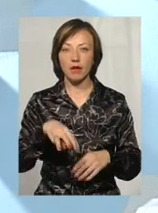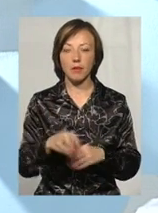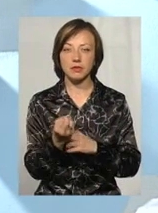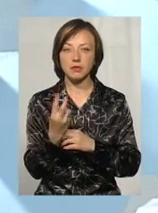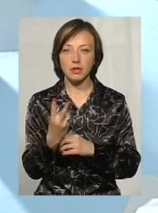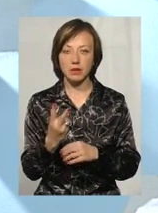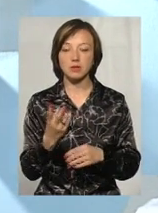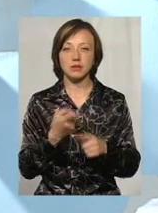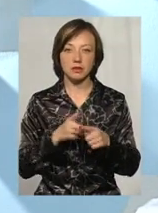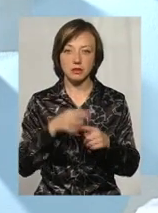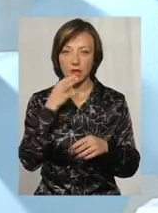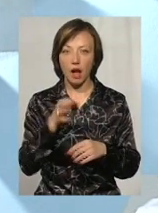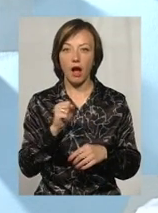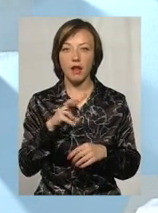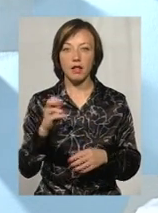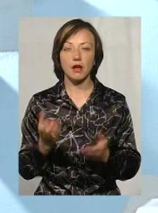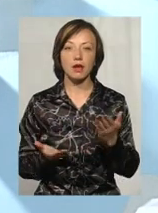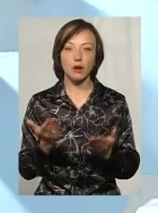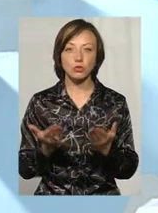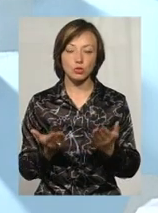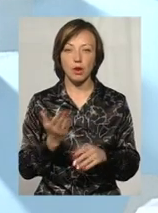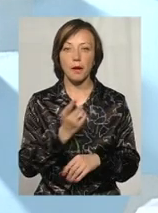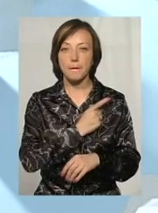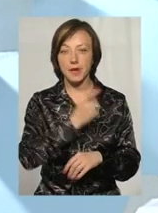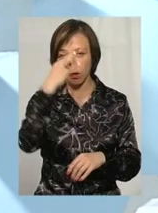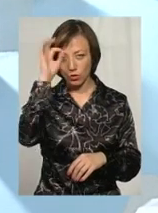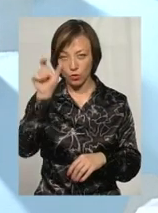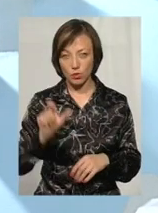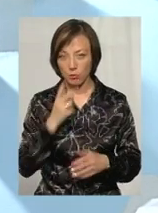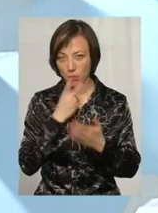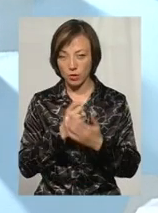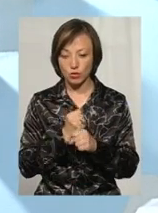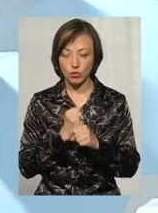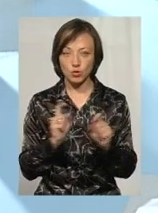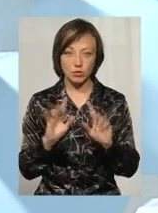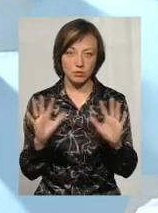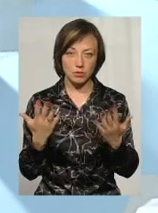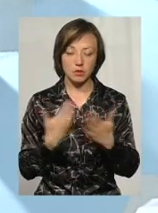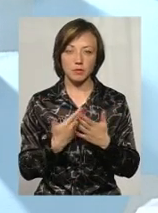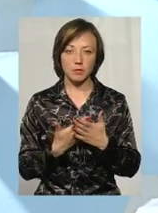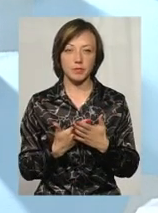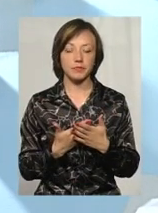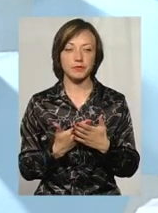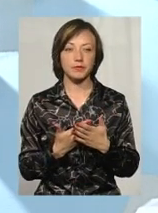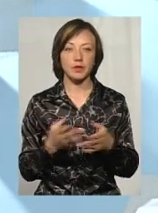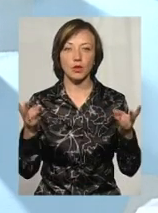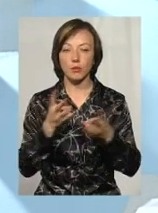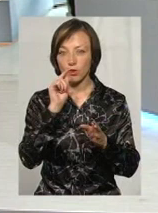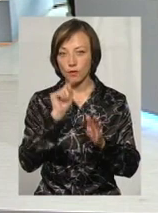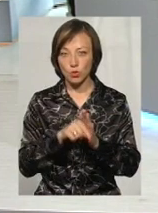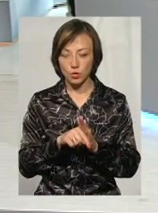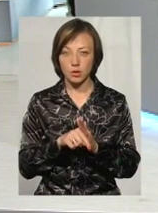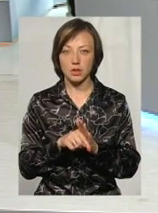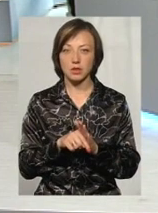відрізку, який вже був зазначений. Але якщо патрульні побачать, що коїться щось таке, яке необхідно втрутитися,